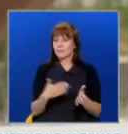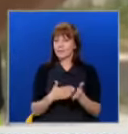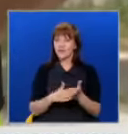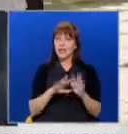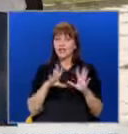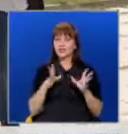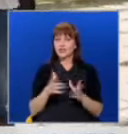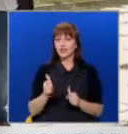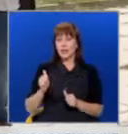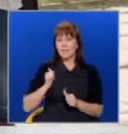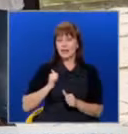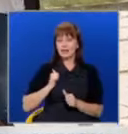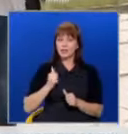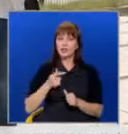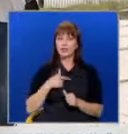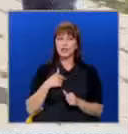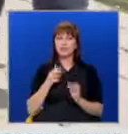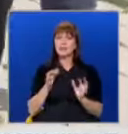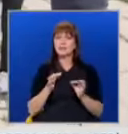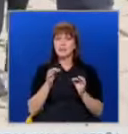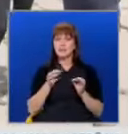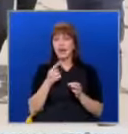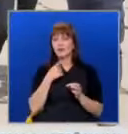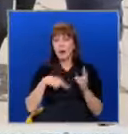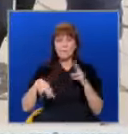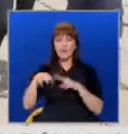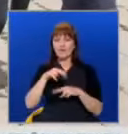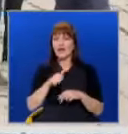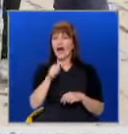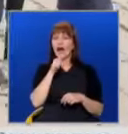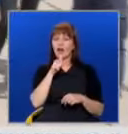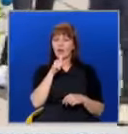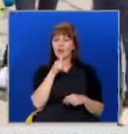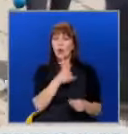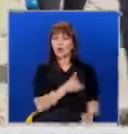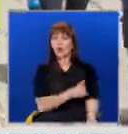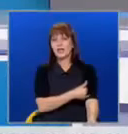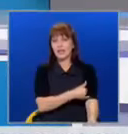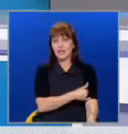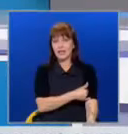полицейски патрули ще са оборудвани с дрегери, за да могат да проверяват шофьорите на всеки спрян автомобил.